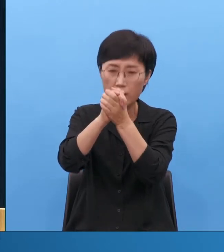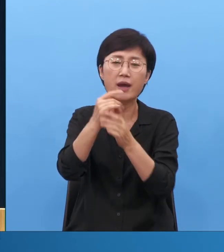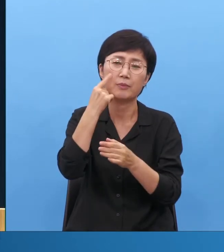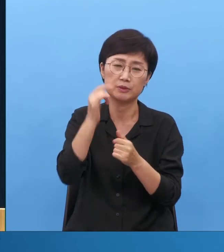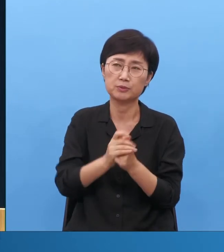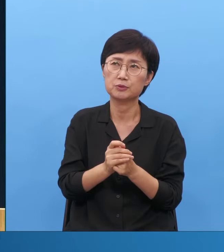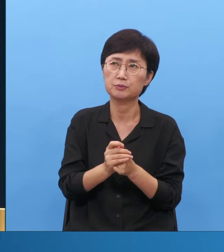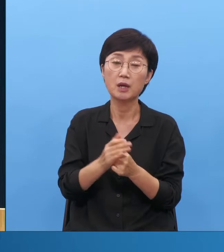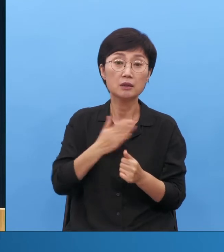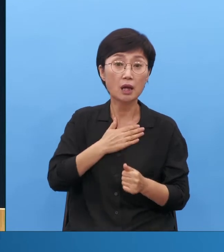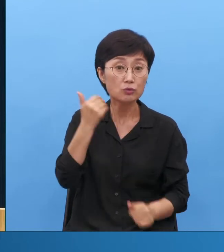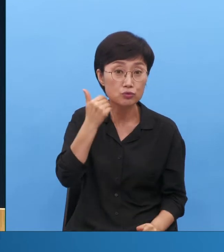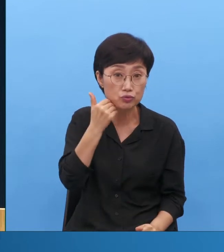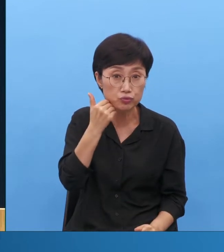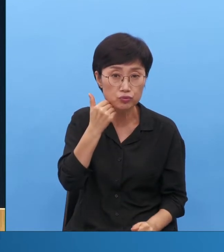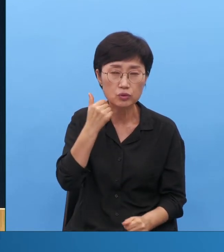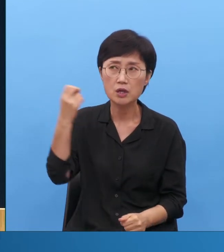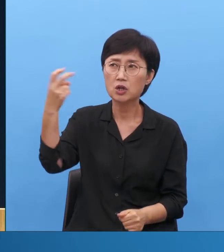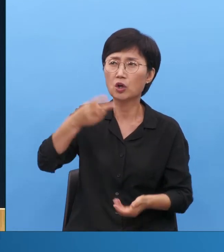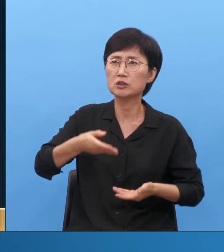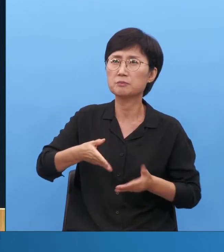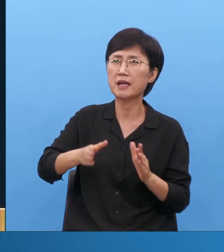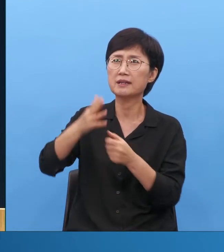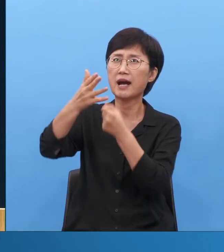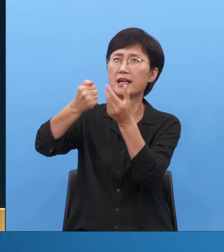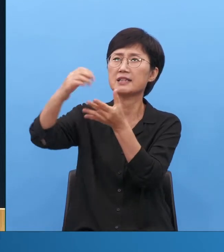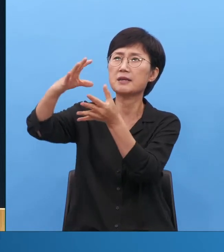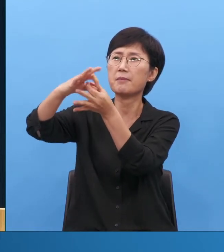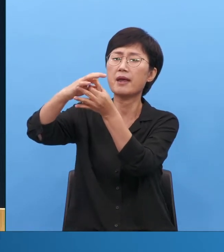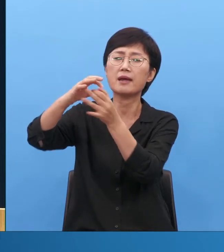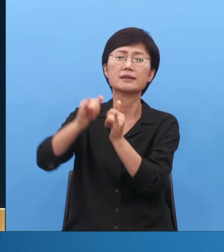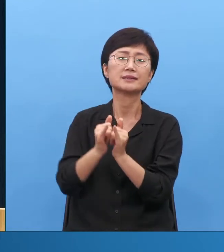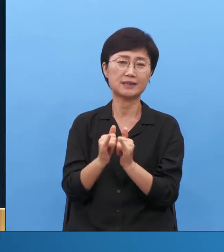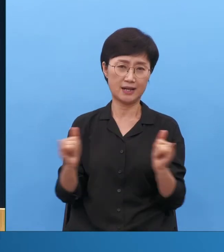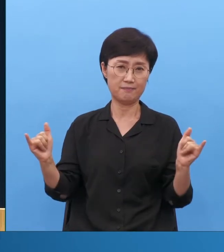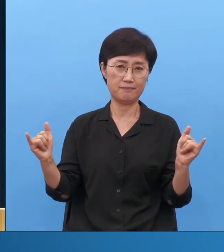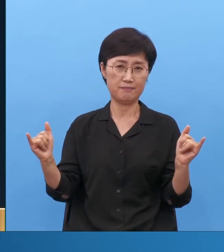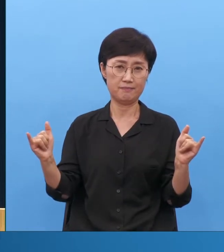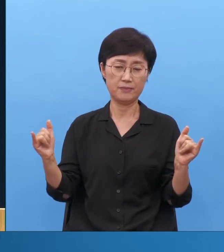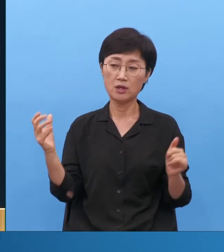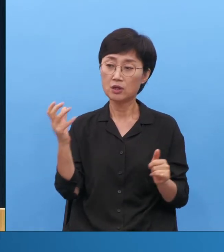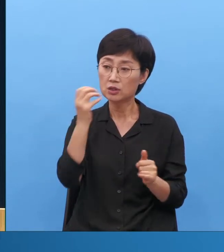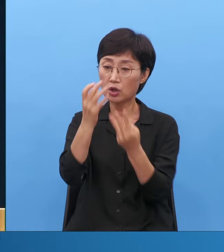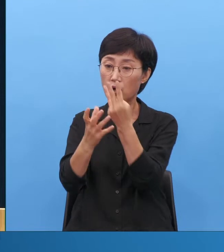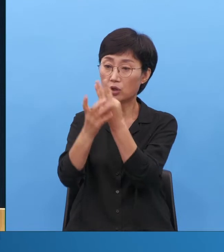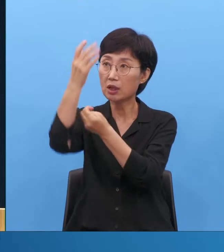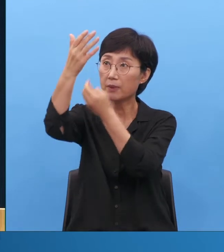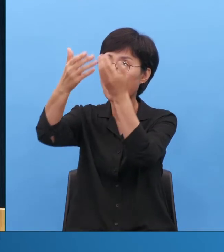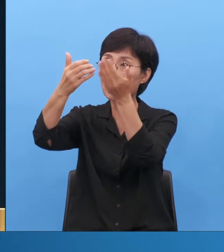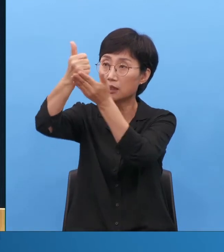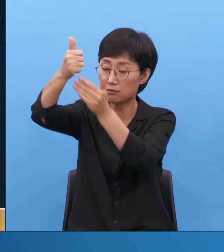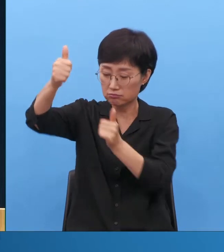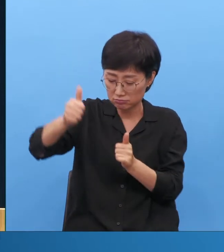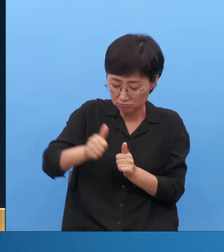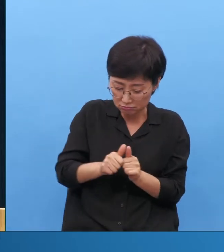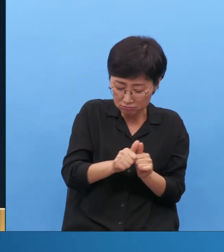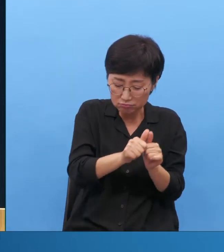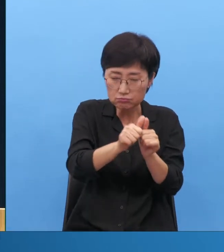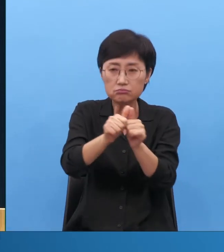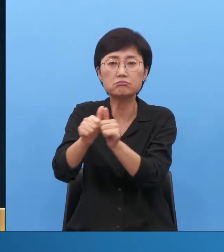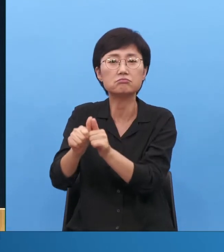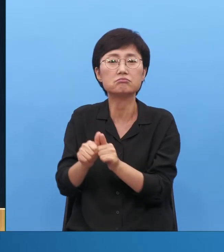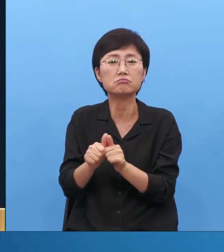하나님의 사람이요. You are the saved people of God who have been 뭐가 reborn. 말입니까? So how amazing is that? 성삼위 하나님이 여러분과 함께 계시고 보좌의 능력이